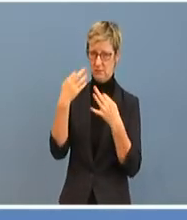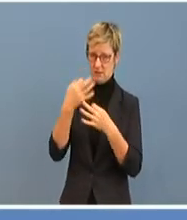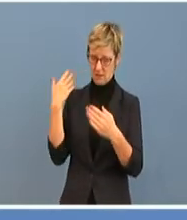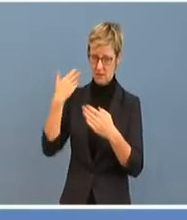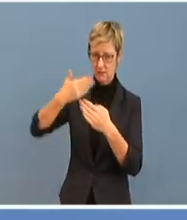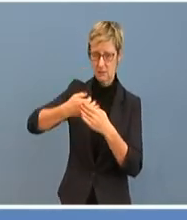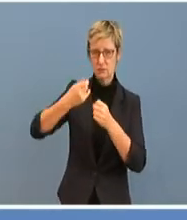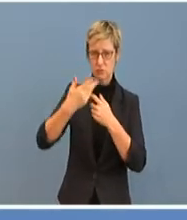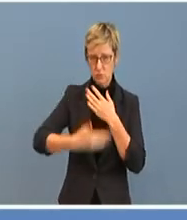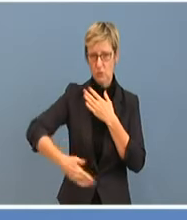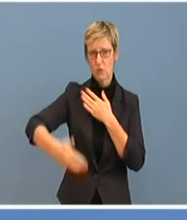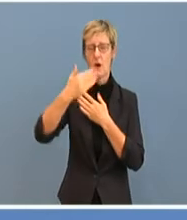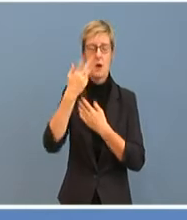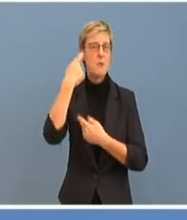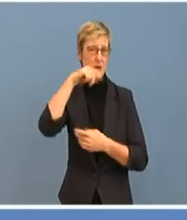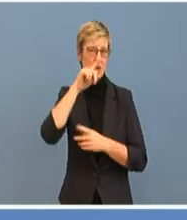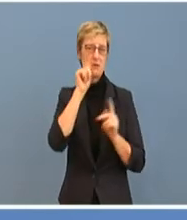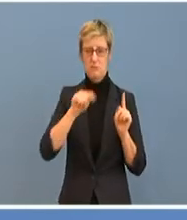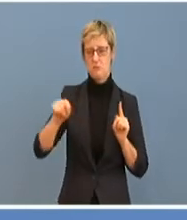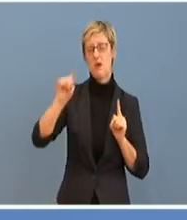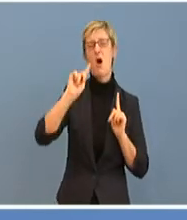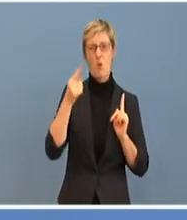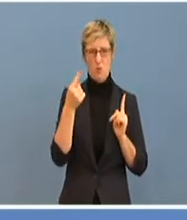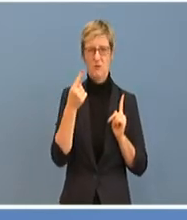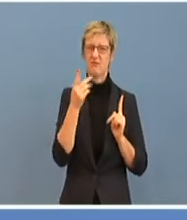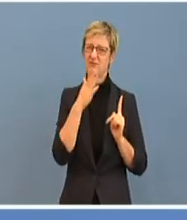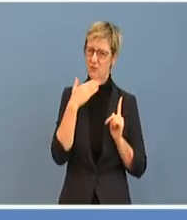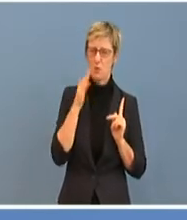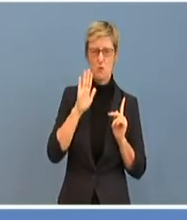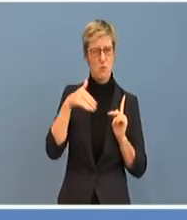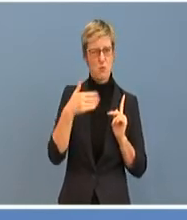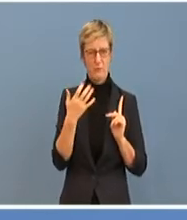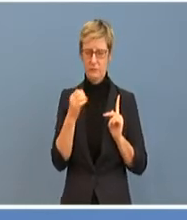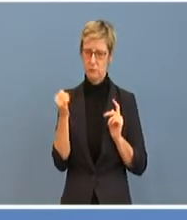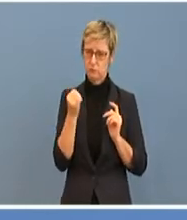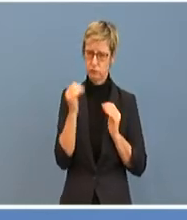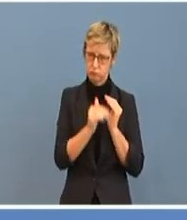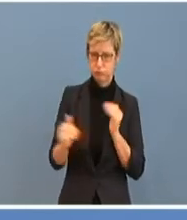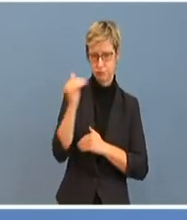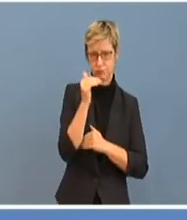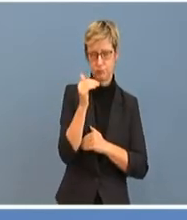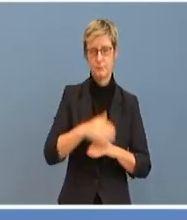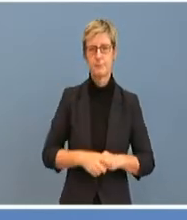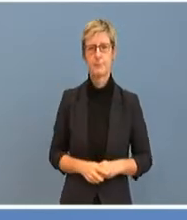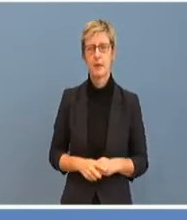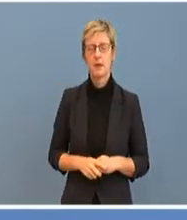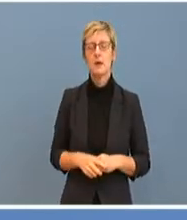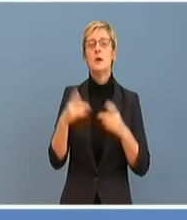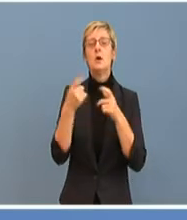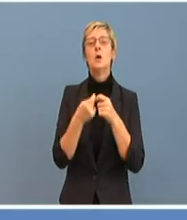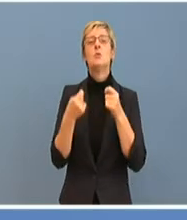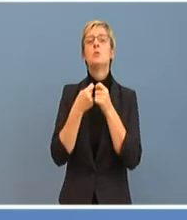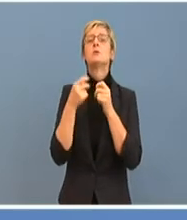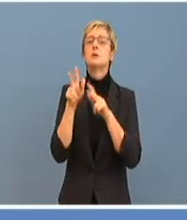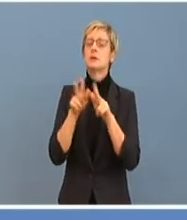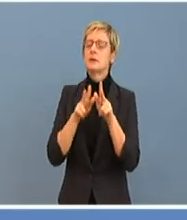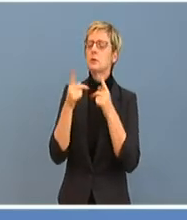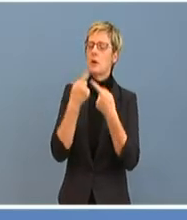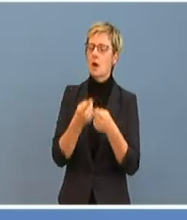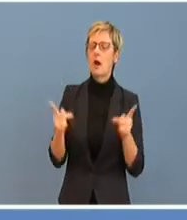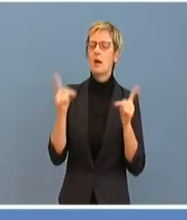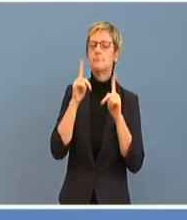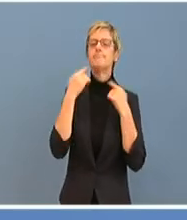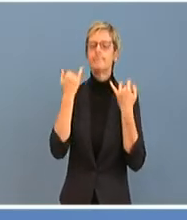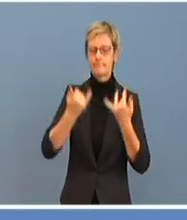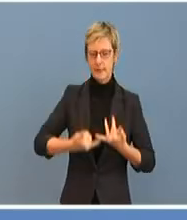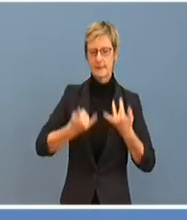Berlin hier, weit über 50. Alle in der Bundesregierung sind sich darüber einig. Jetzt ist die Zeit, in der sich